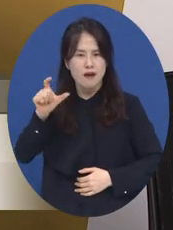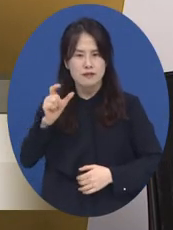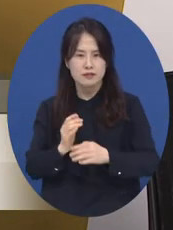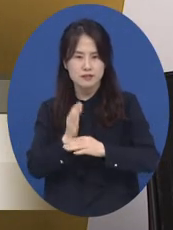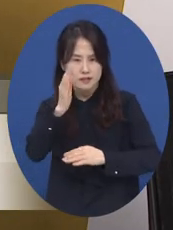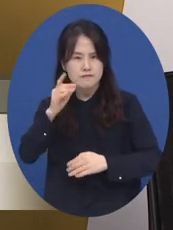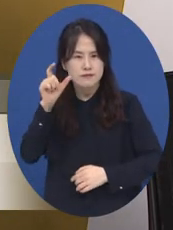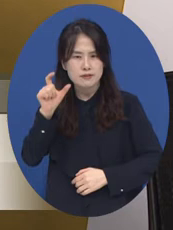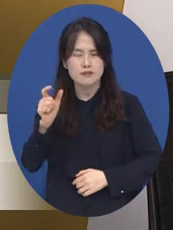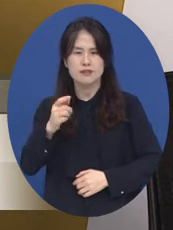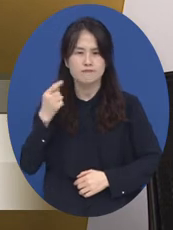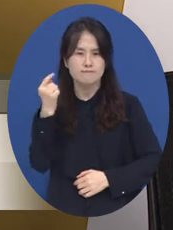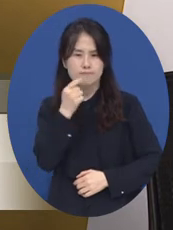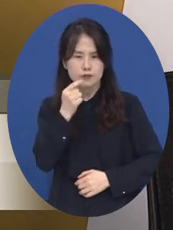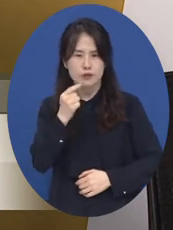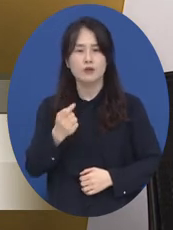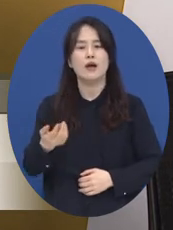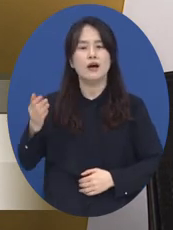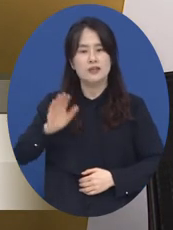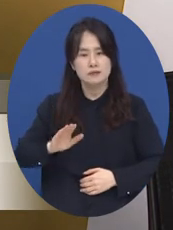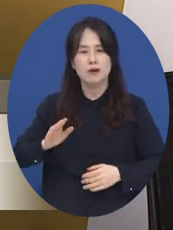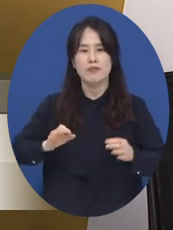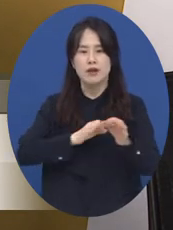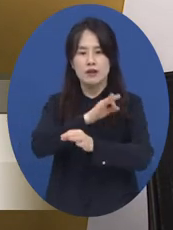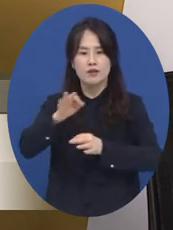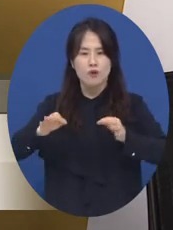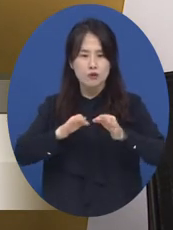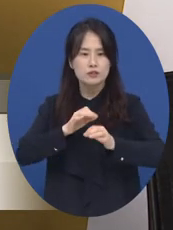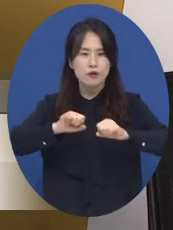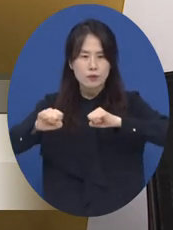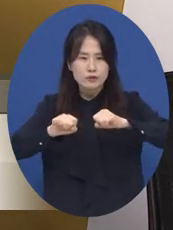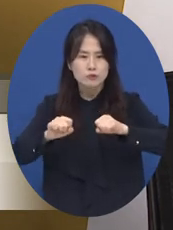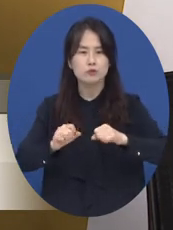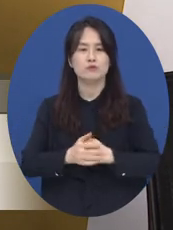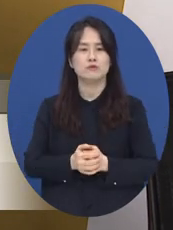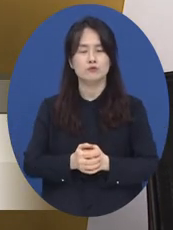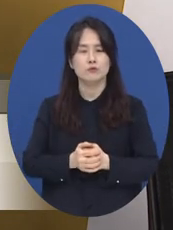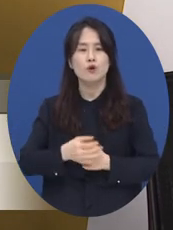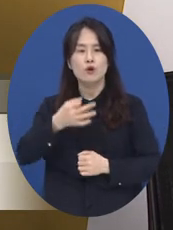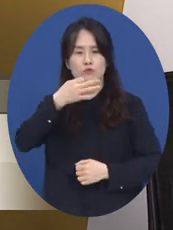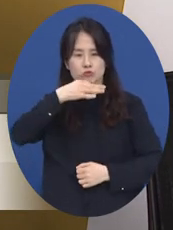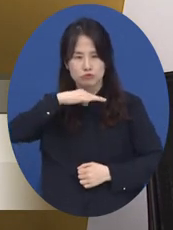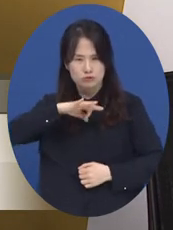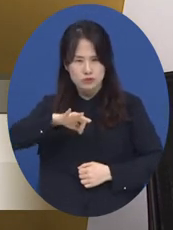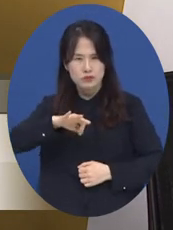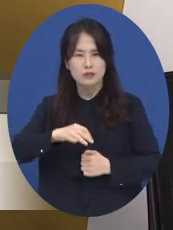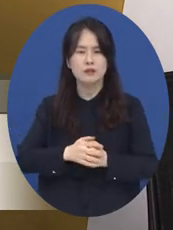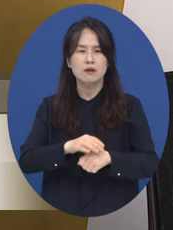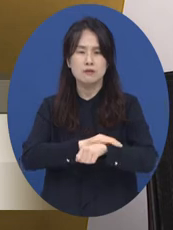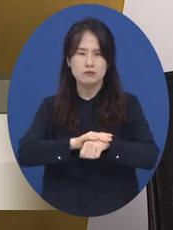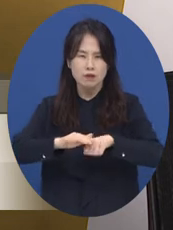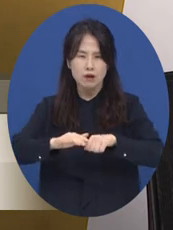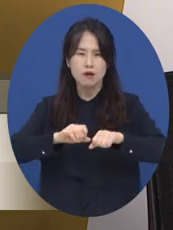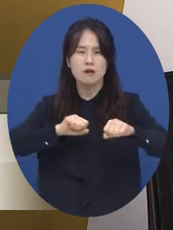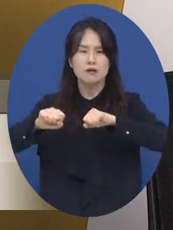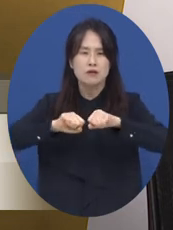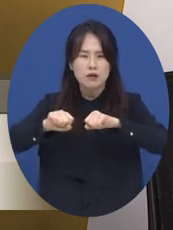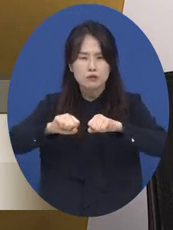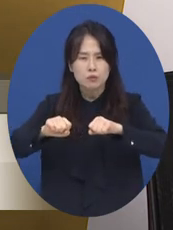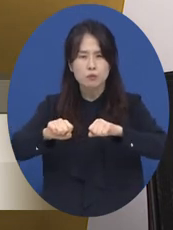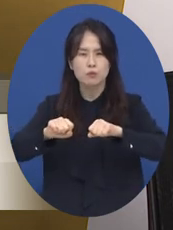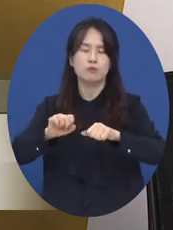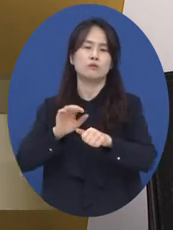과잉하게, 그러나 일상적 경제 활동은 또 합리적으로 이렇게 좀 방향 전환을 좀